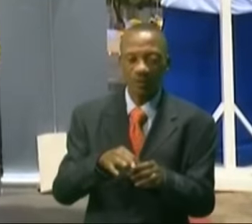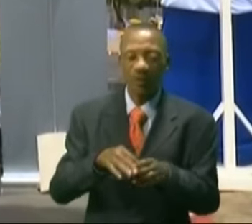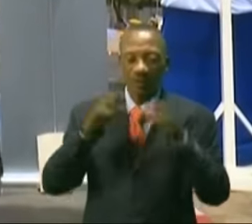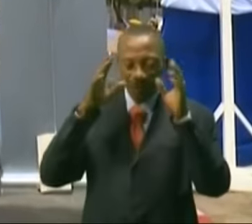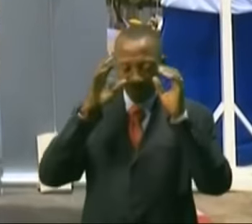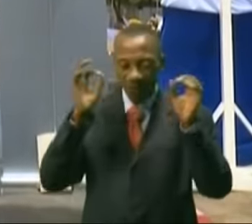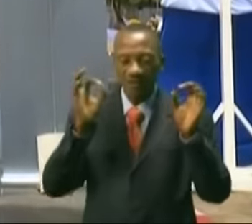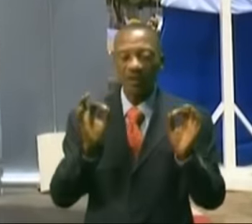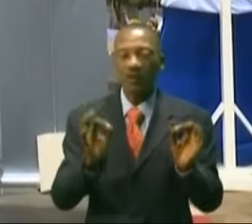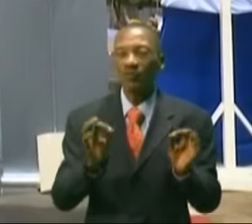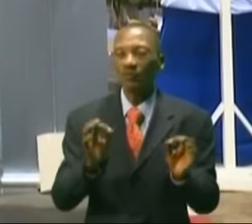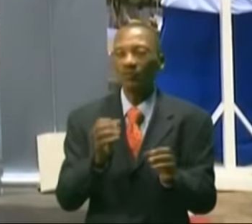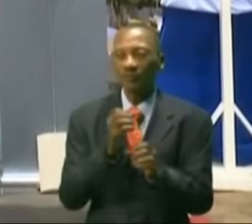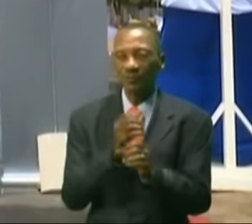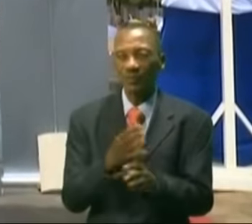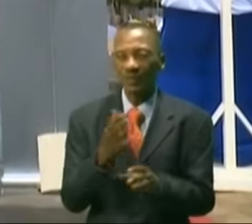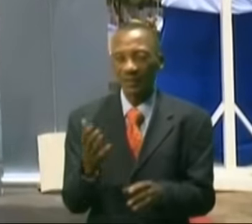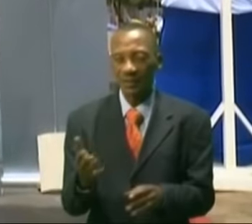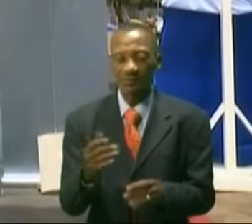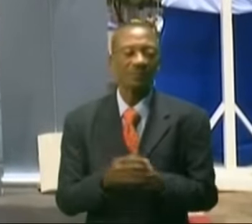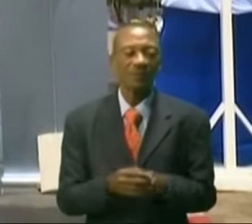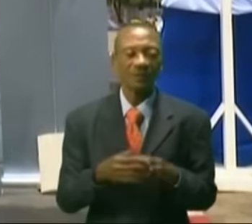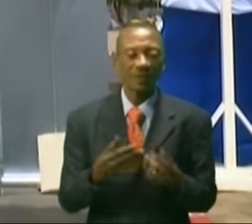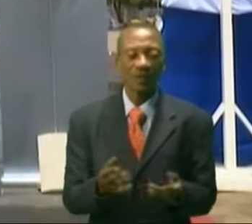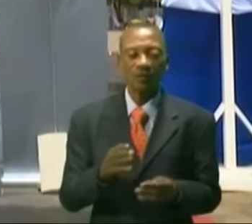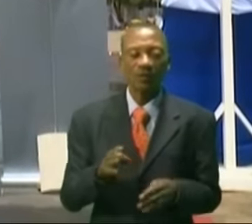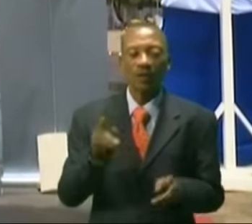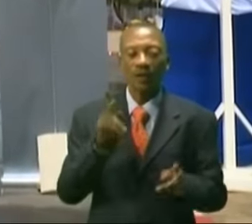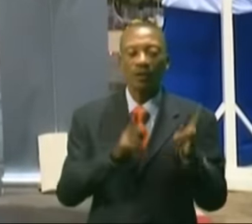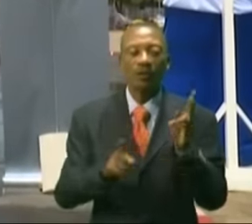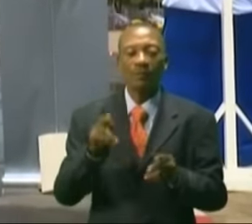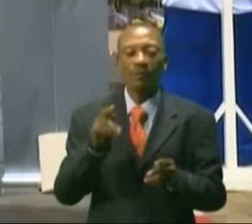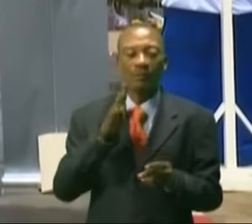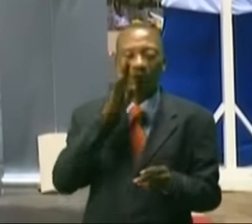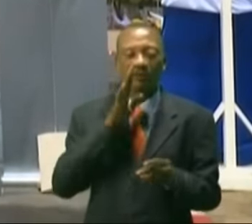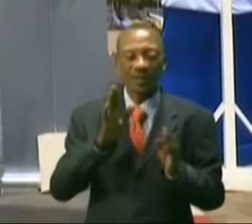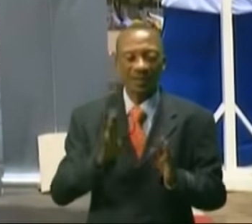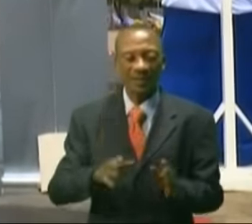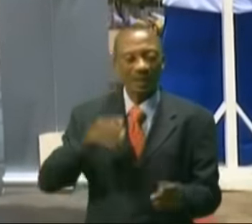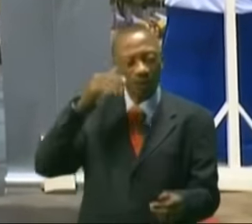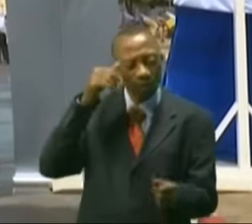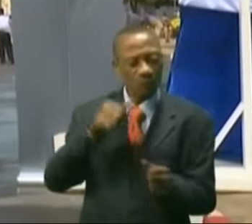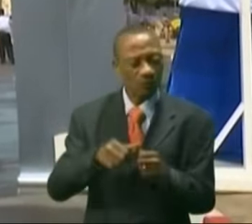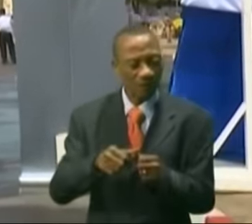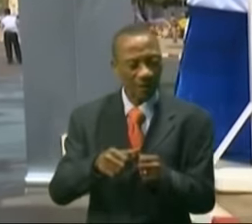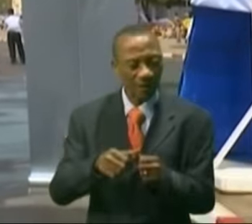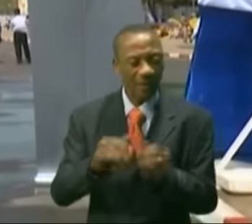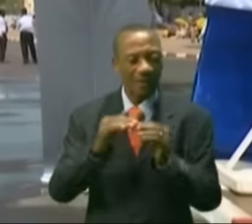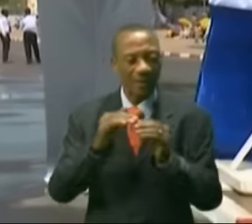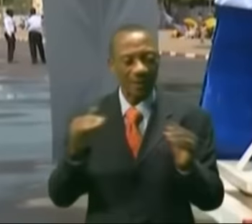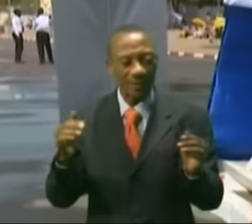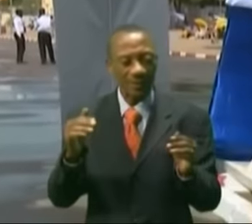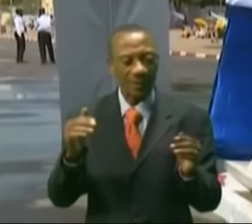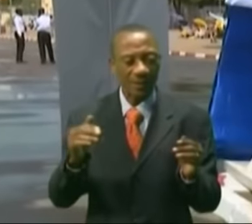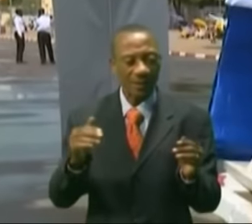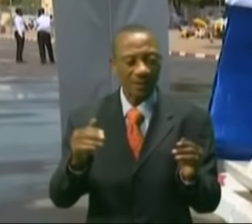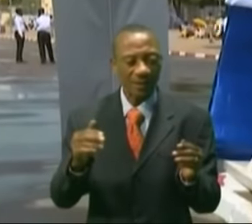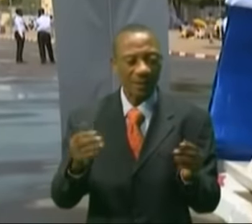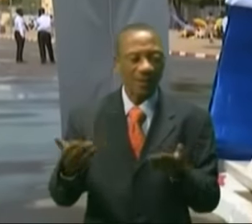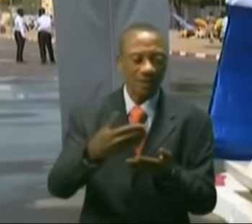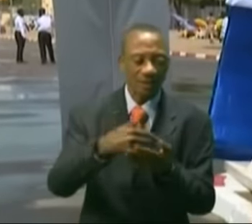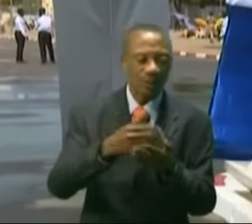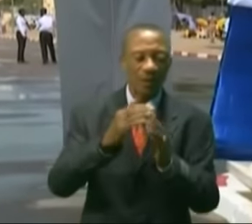voie qui était appelée par le passé Chari Harazai va dans bientôt avoir un autre nom. Alors vous